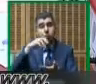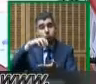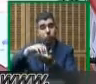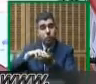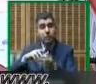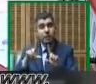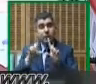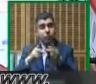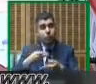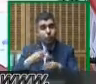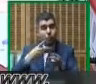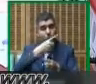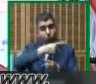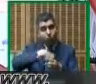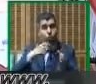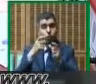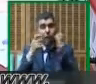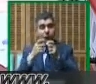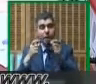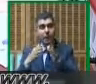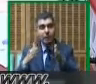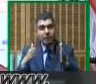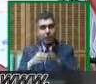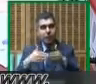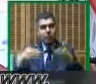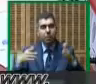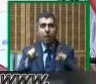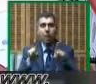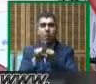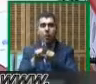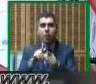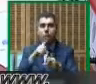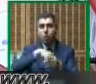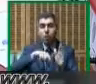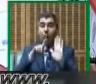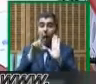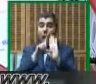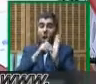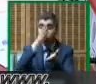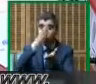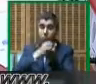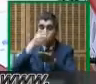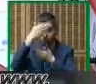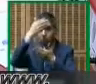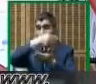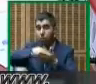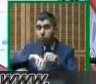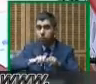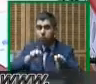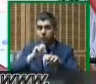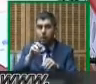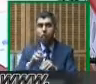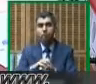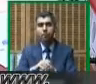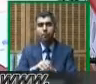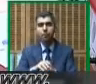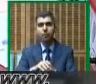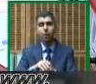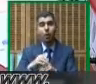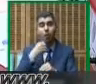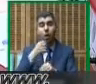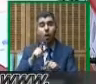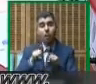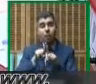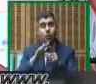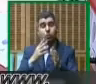حصه والمقاولات الجد الصغيره باش ما يبقاش عندنا الاحتكار وفقا للدستور وخاصه الفصل 36 منه. ايضا